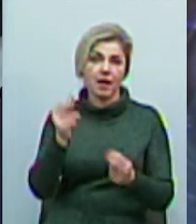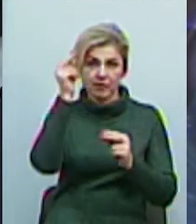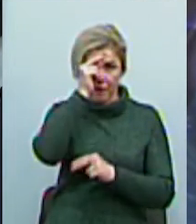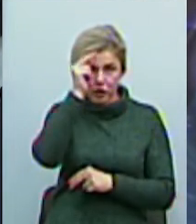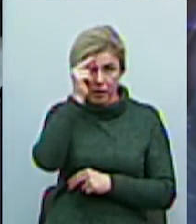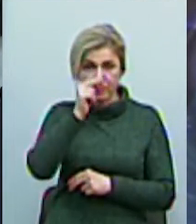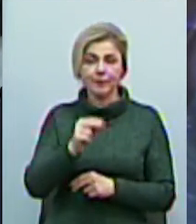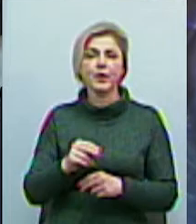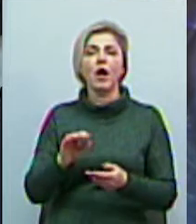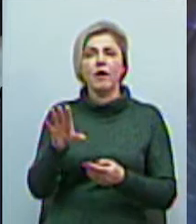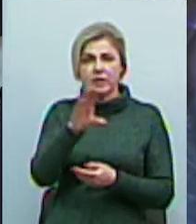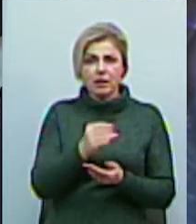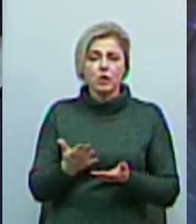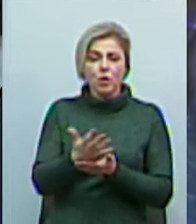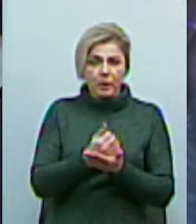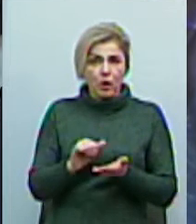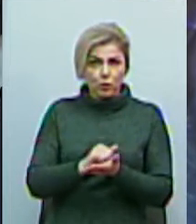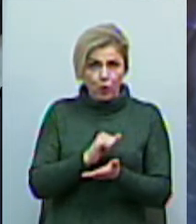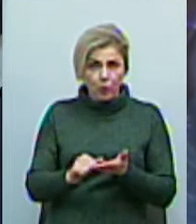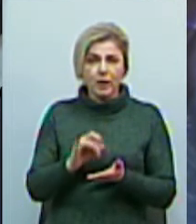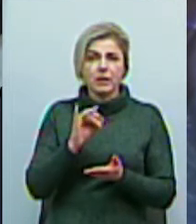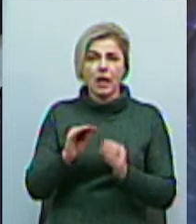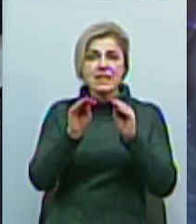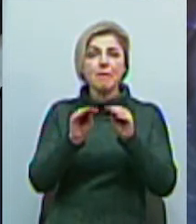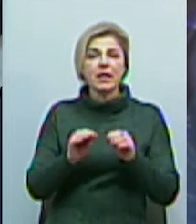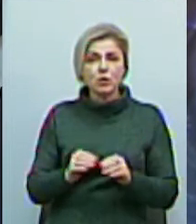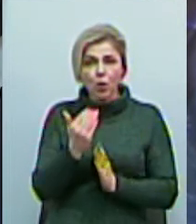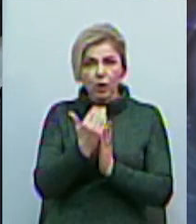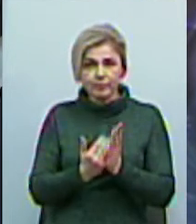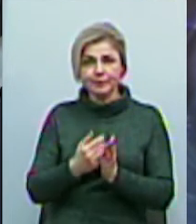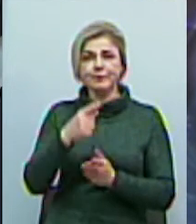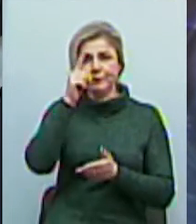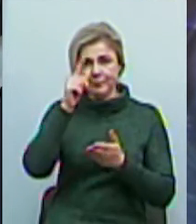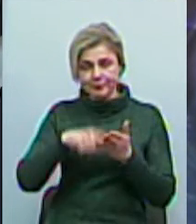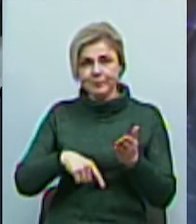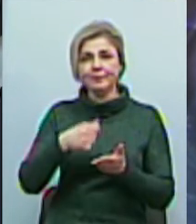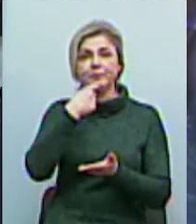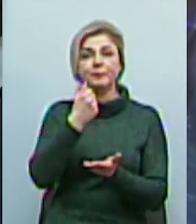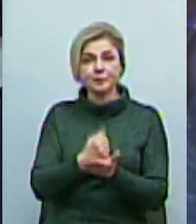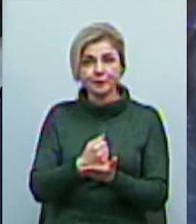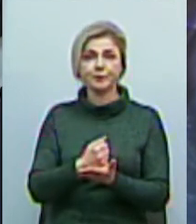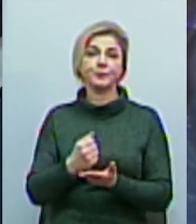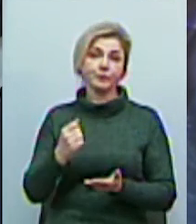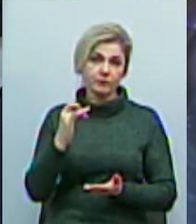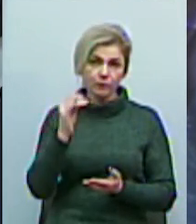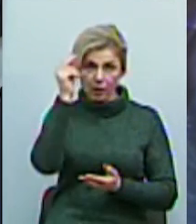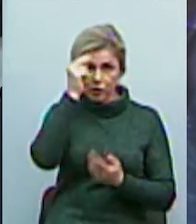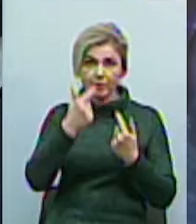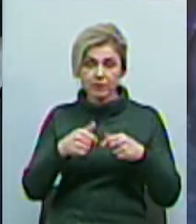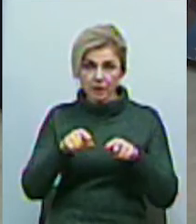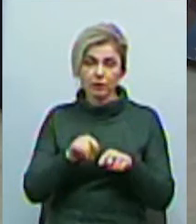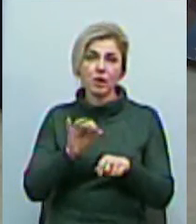формується, складається список, завіряється печаткою директора навчального закладу і направляється до регіонального